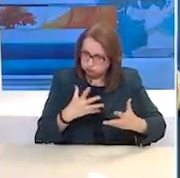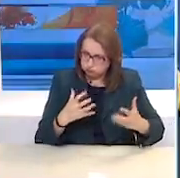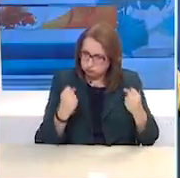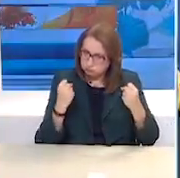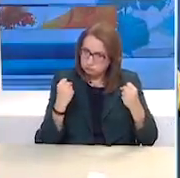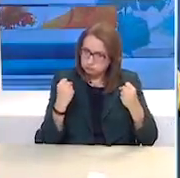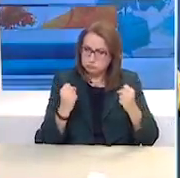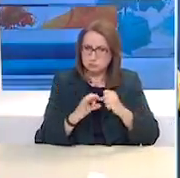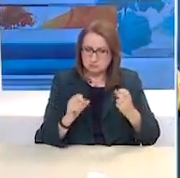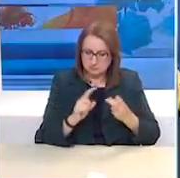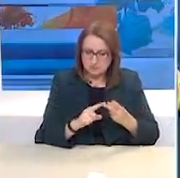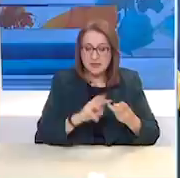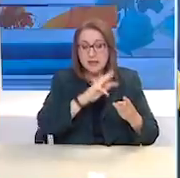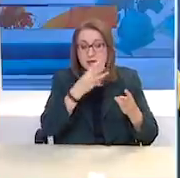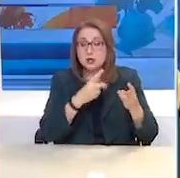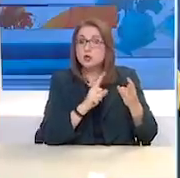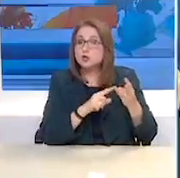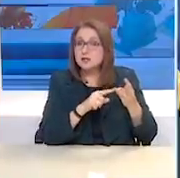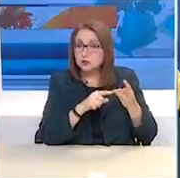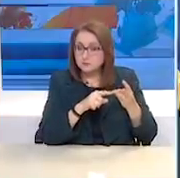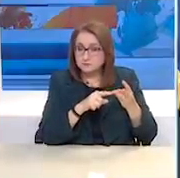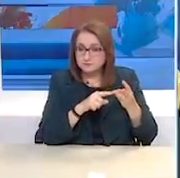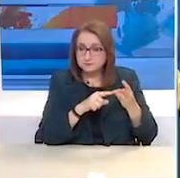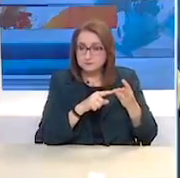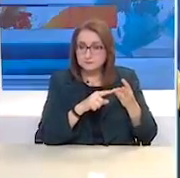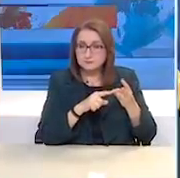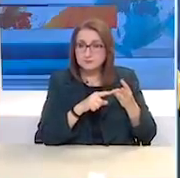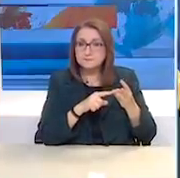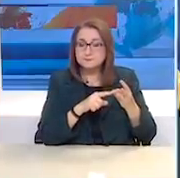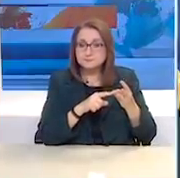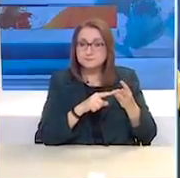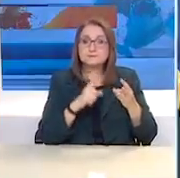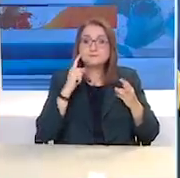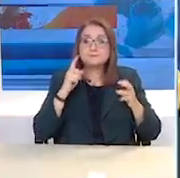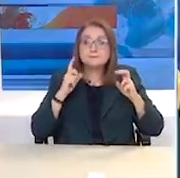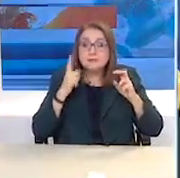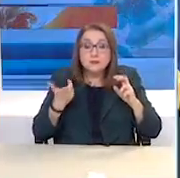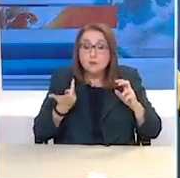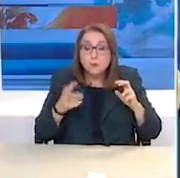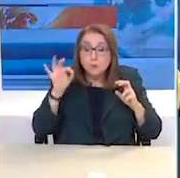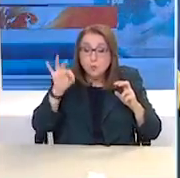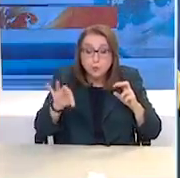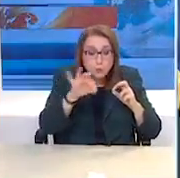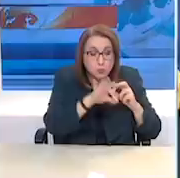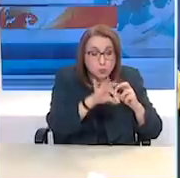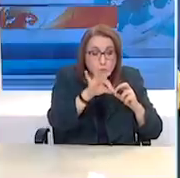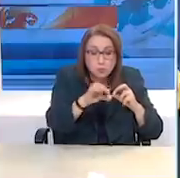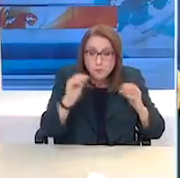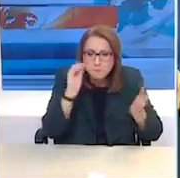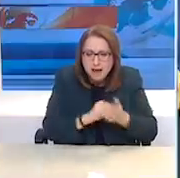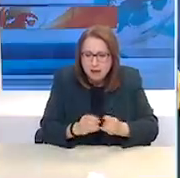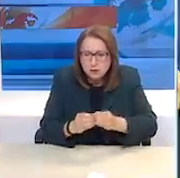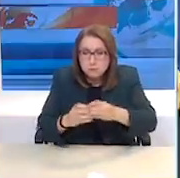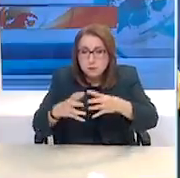μένα. Το τρίτο φυσικά είναι το να ελέγχεις εστίες αναζωπήρωσης του ιού ακόμα